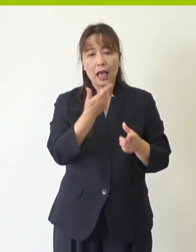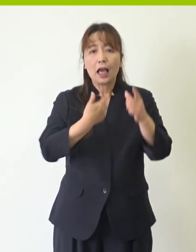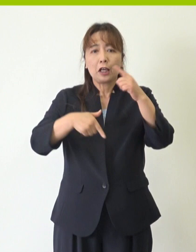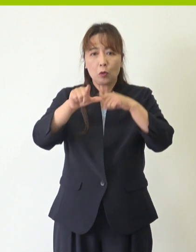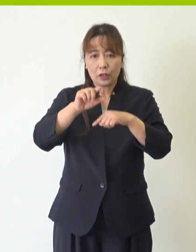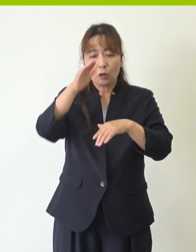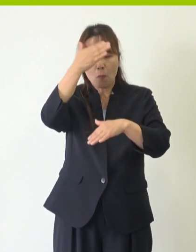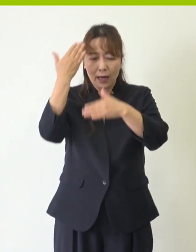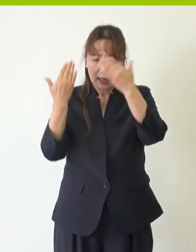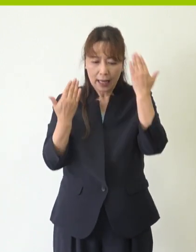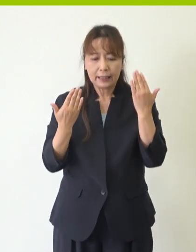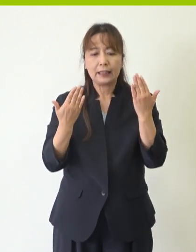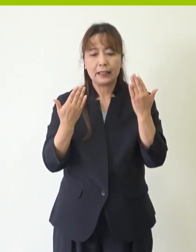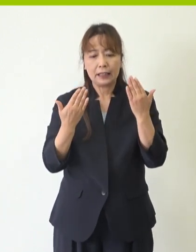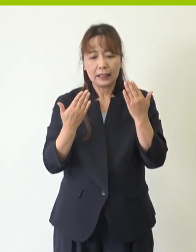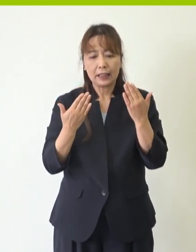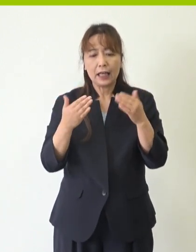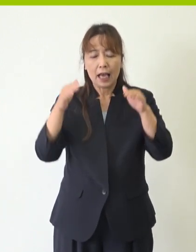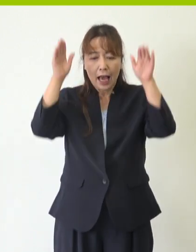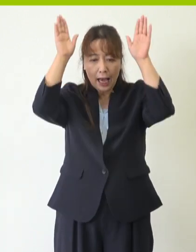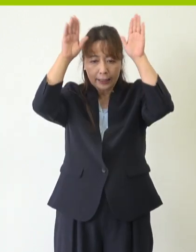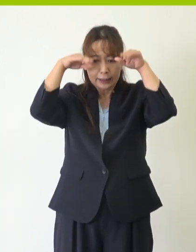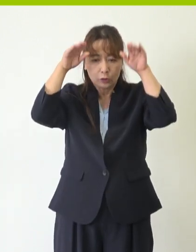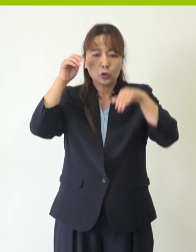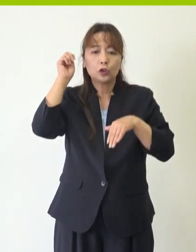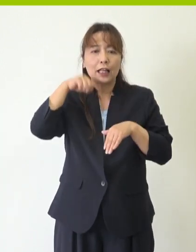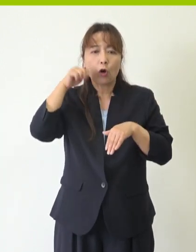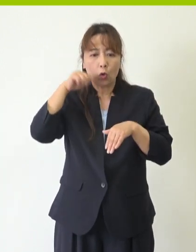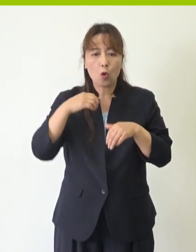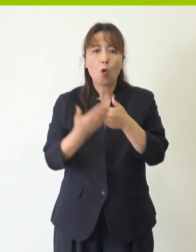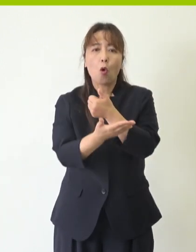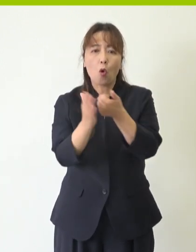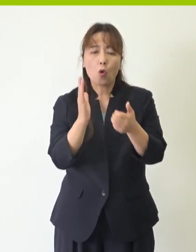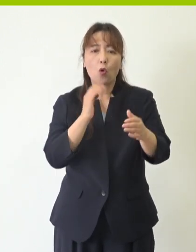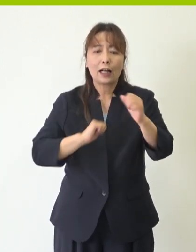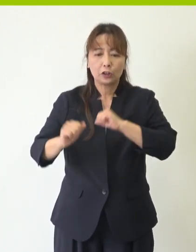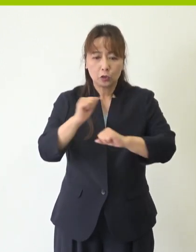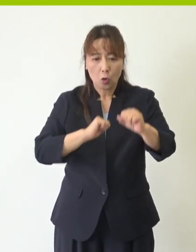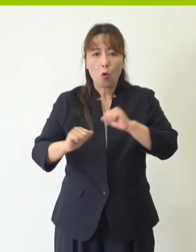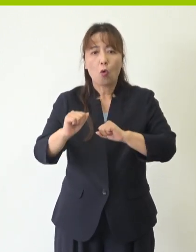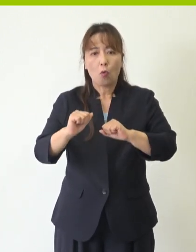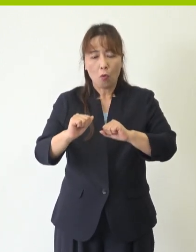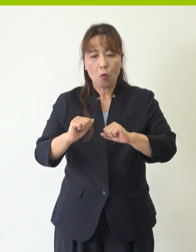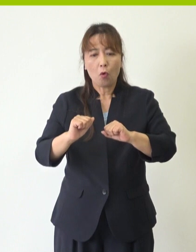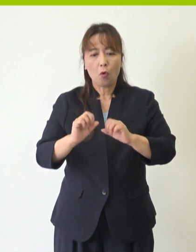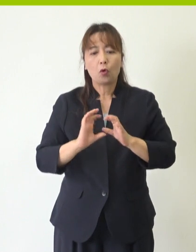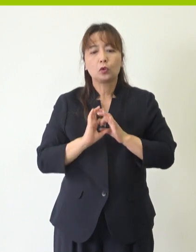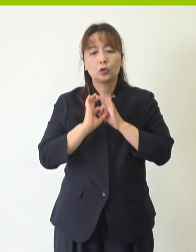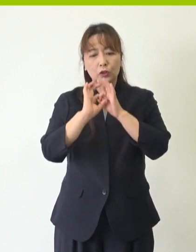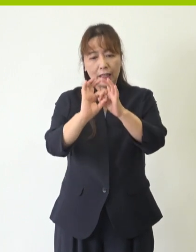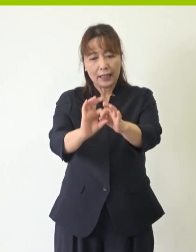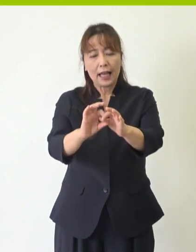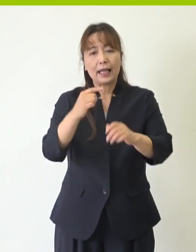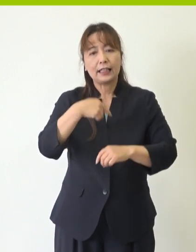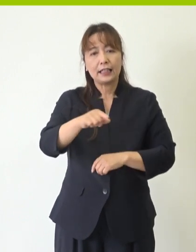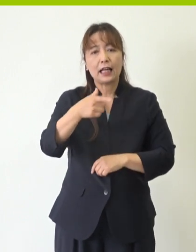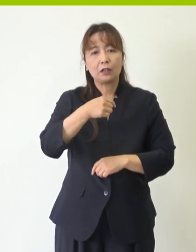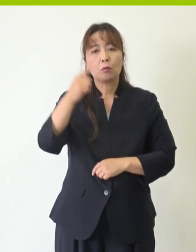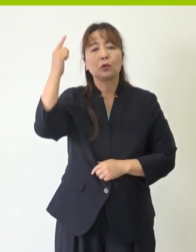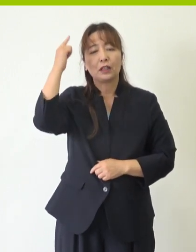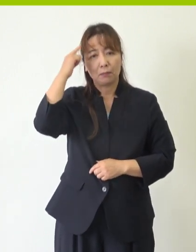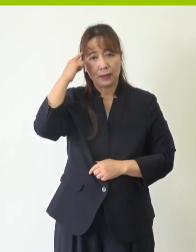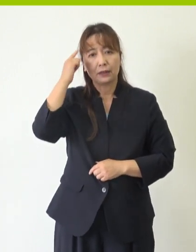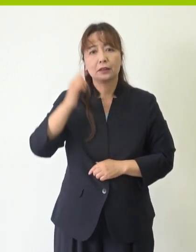な犬猫の保護活動ができておりますので今後も継続して殺処分ゼロを維持していきたいというふうに思っており